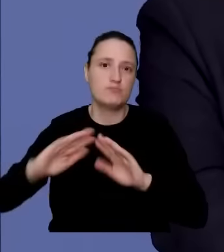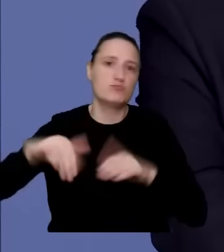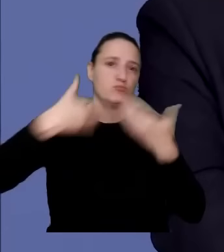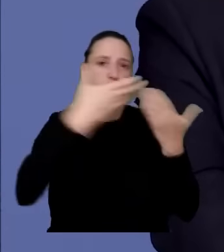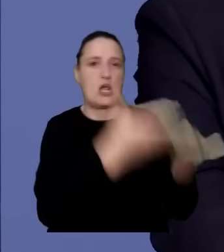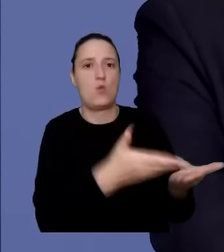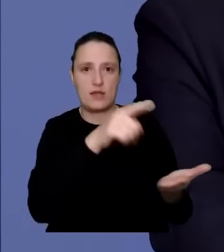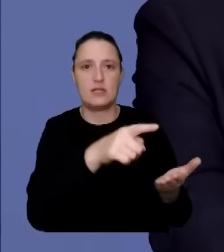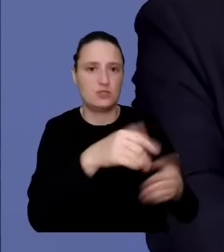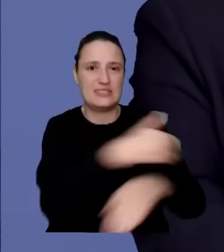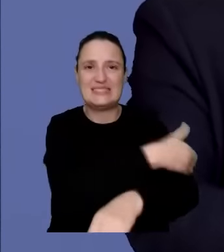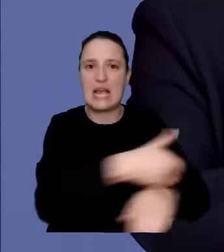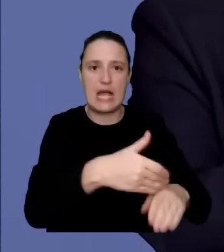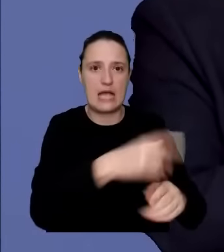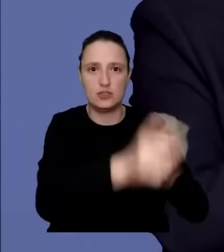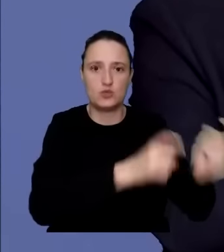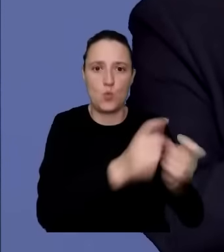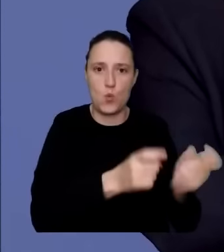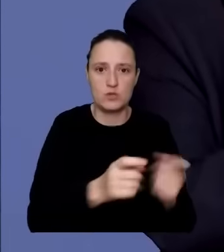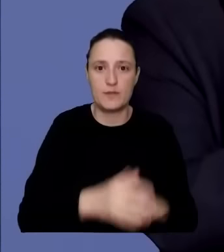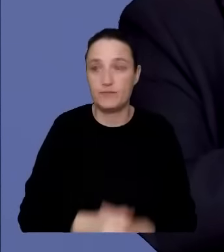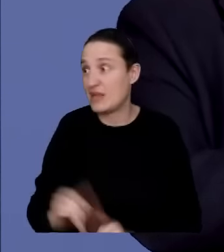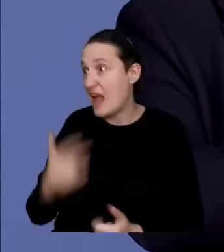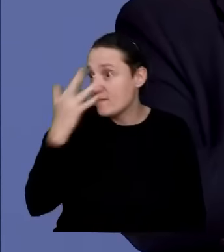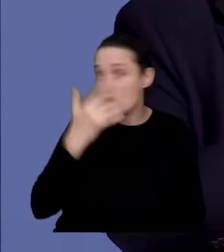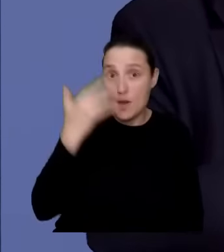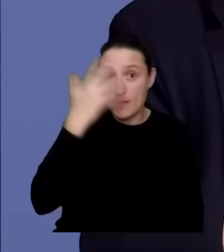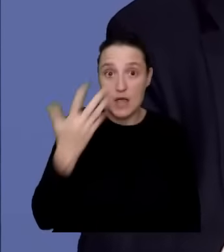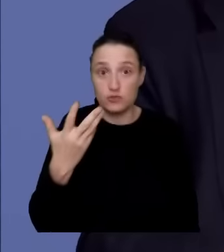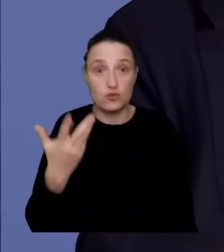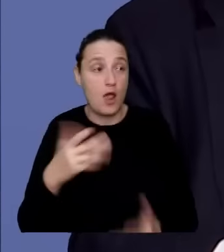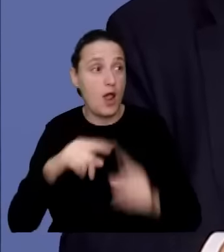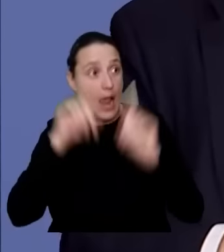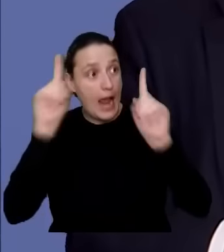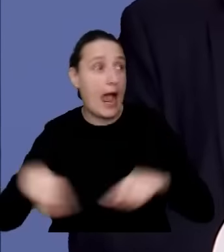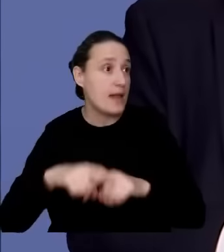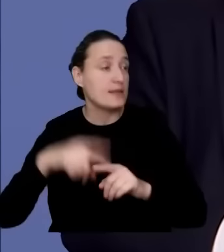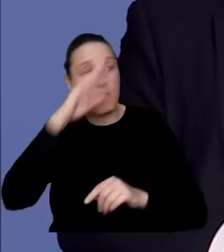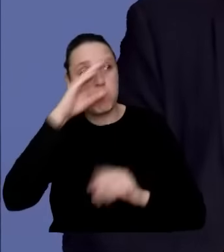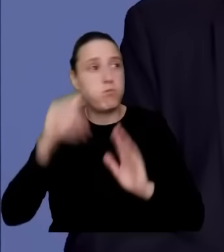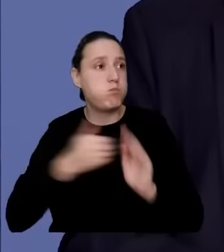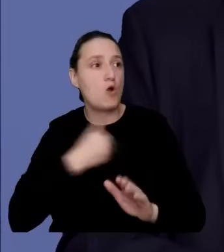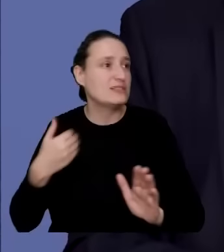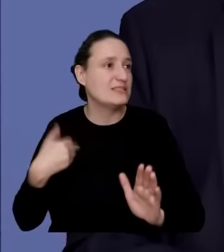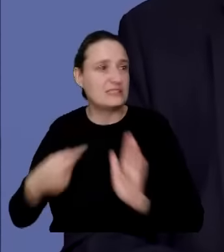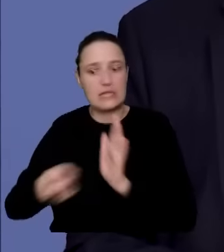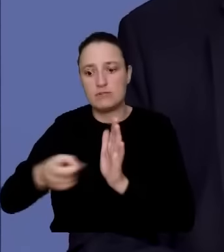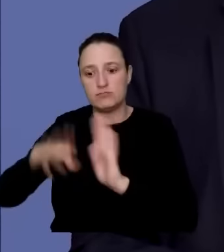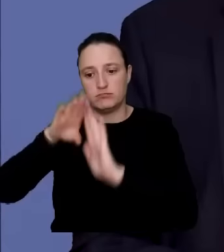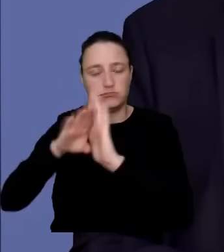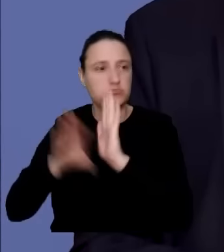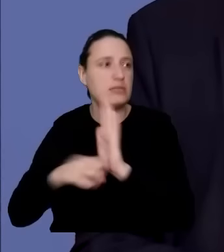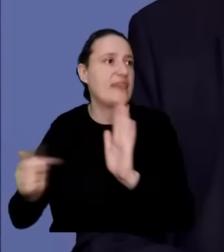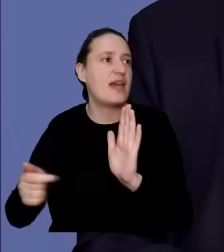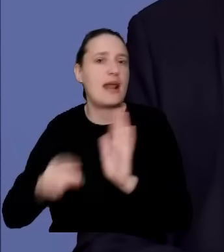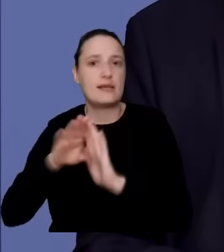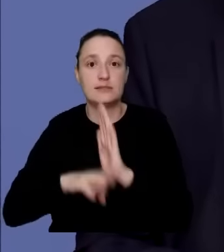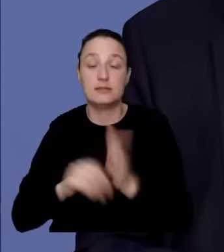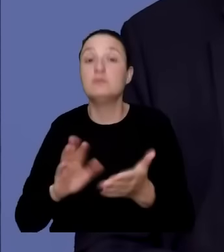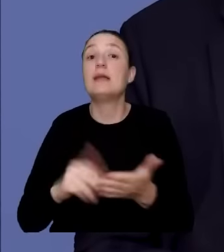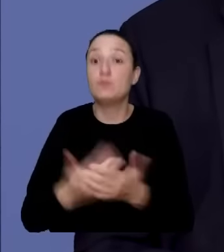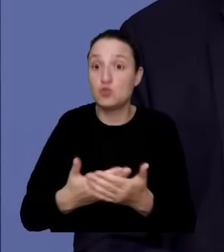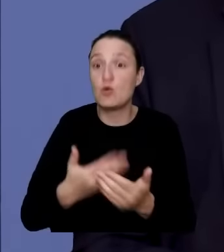polskie kłótnie po pani Wyobrażę tą kartę polsk Inter No tak sobie wyobrażam że mamy problem tak jak